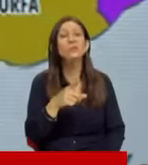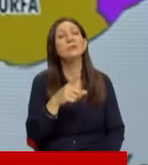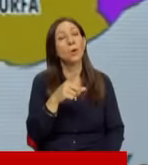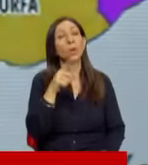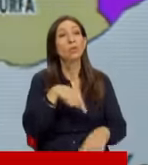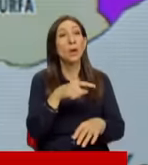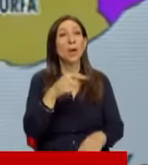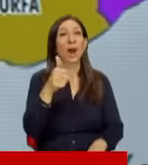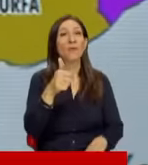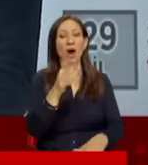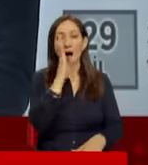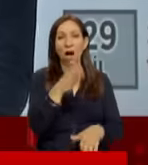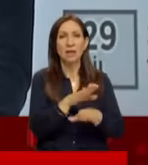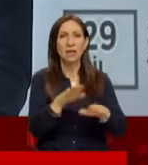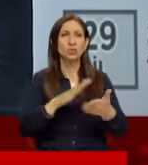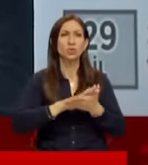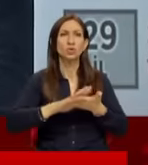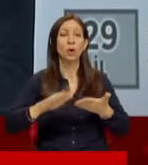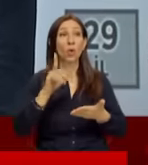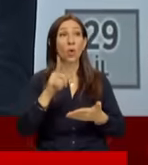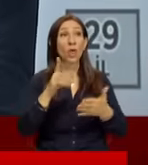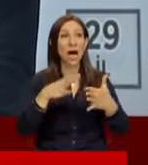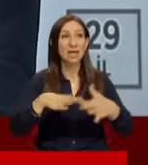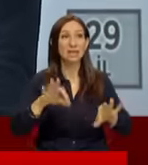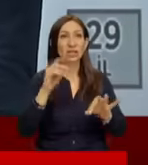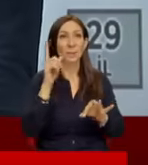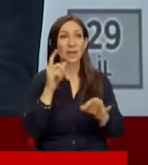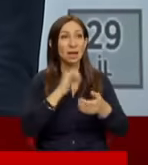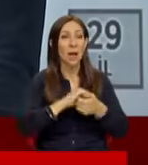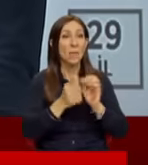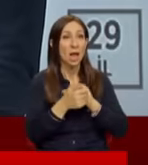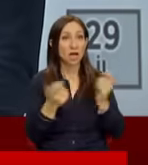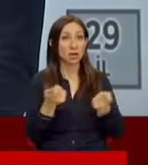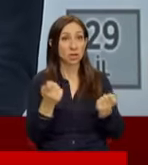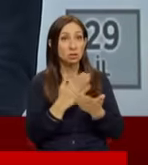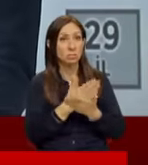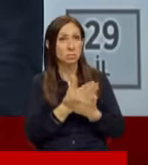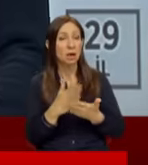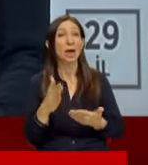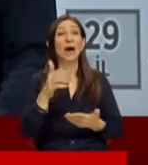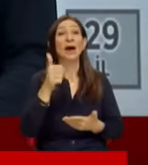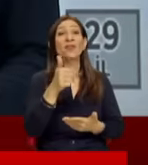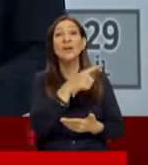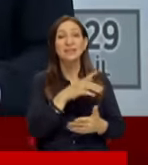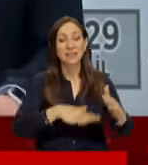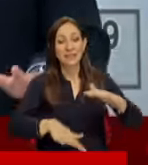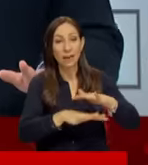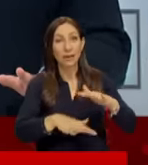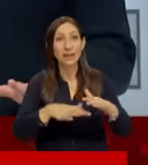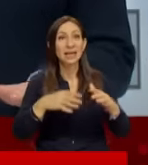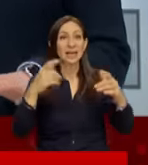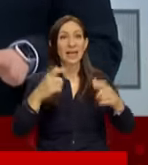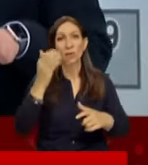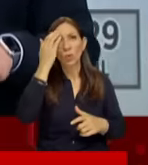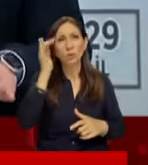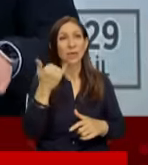Refah Partisi'de adil düzen çıkışıyla ya da o çıkışı hazırlayacak bir kampanya ile ilerliyor. Ve Refah Partisi'nin tabanı aslında kent